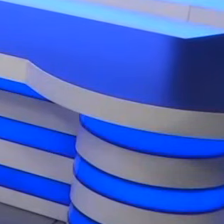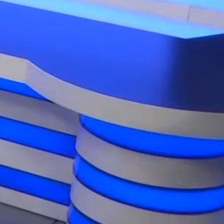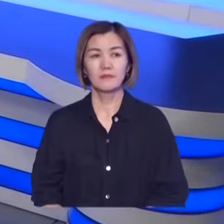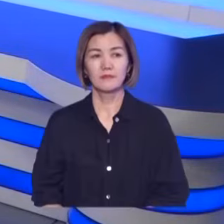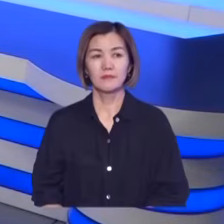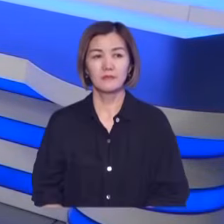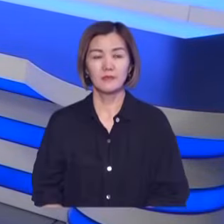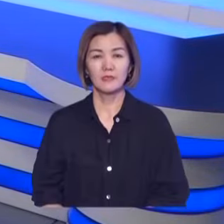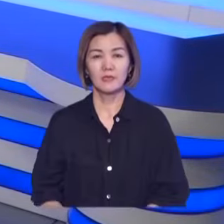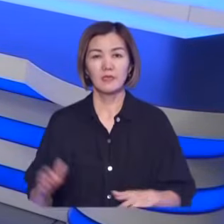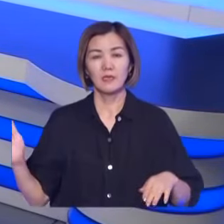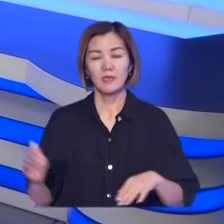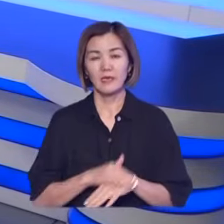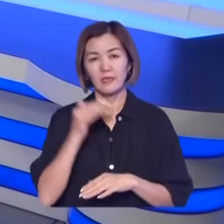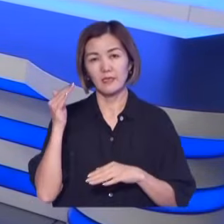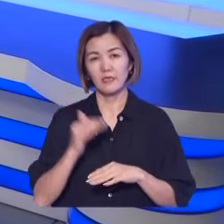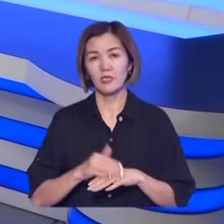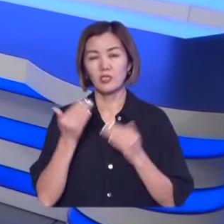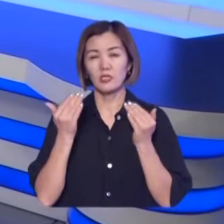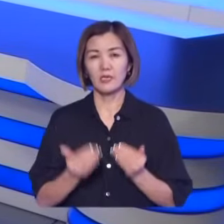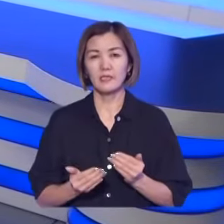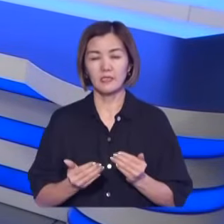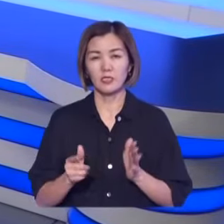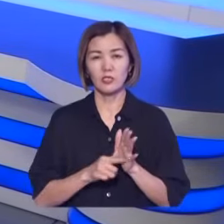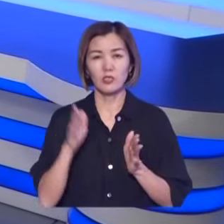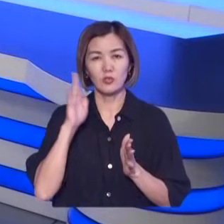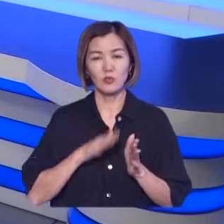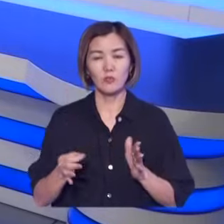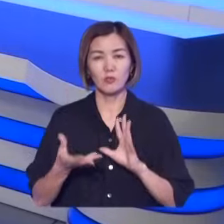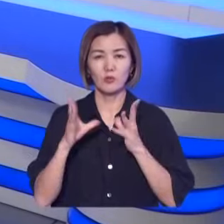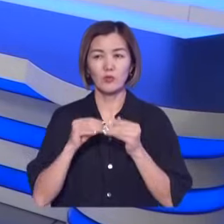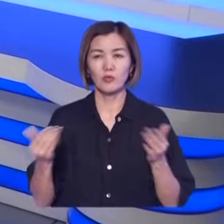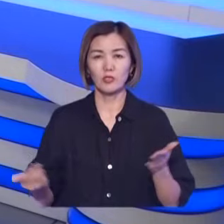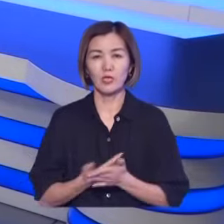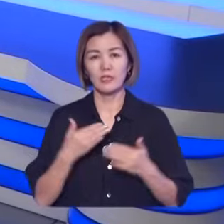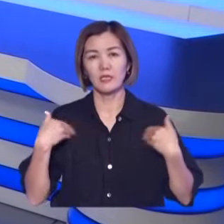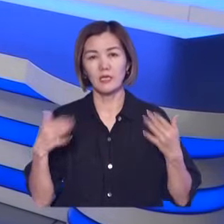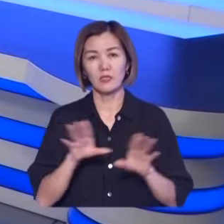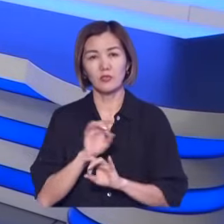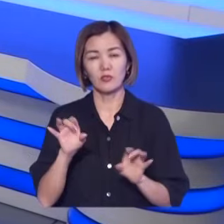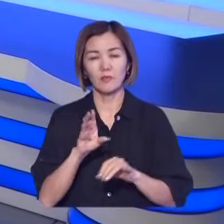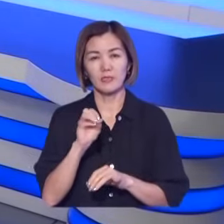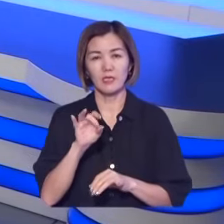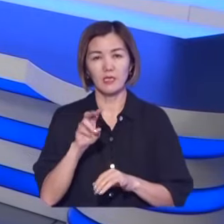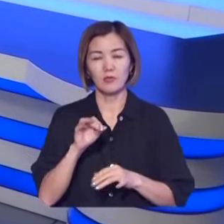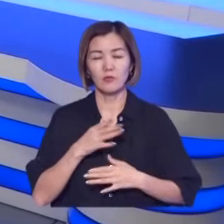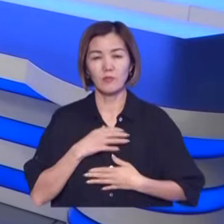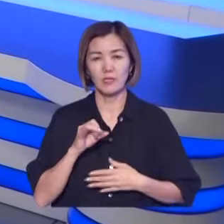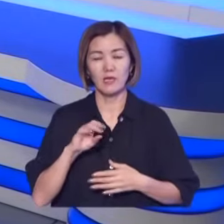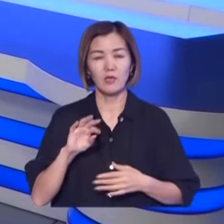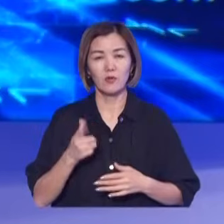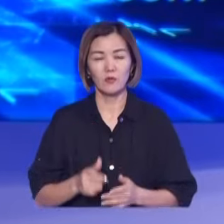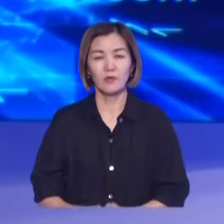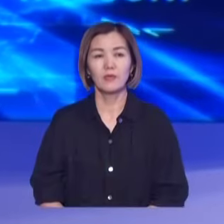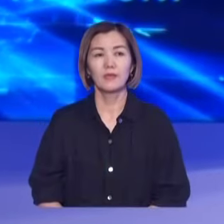Қайырлы кеш, қымбатты көрермен, тікелей эфирде Жетісу облысының қорытынды жаңалықтары. Студияда Ернұр Медет, сурда отырмада Айгүл Жұмашқызы.